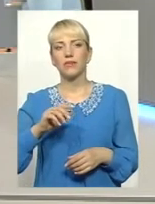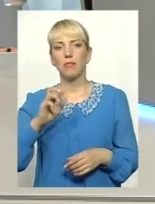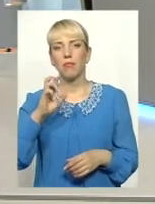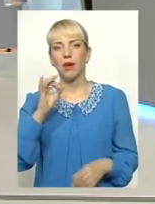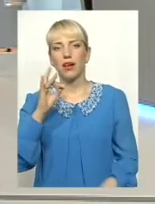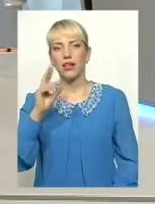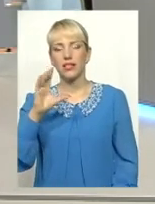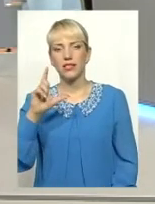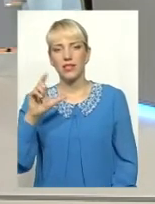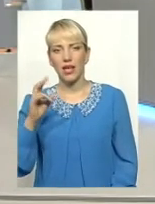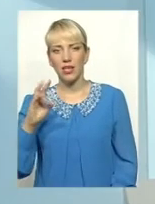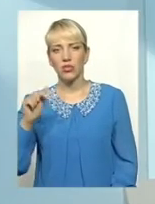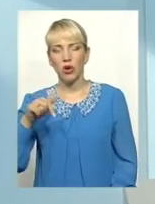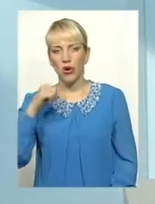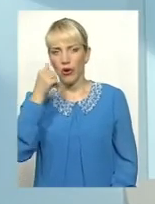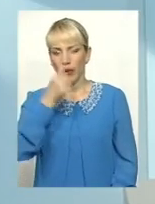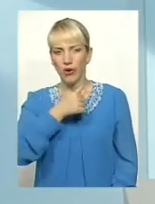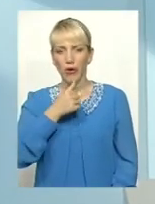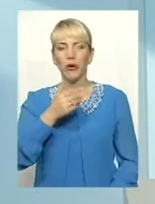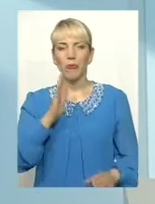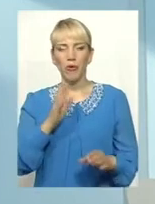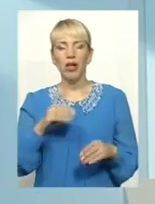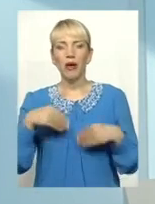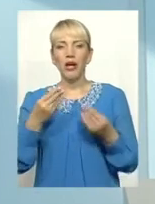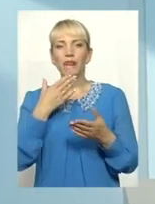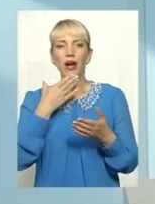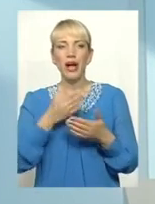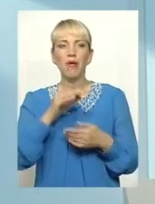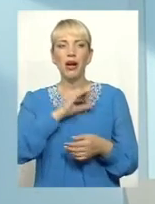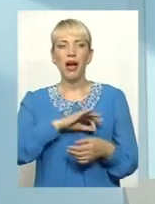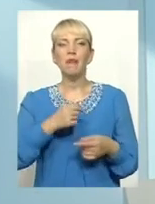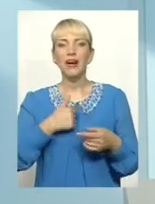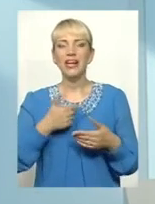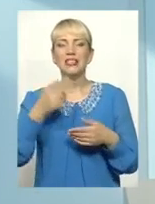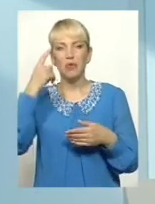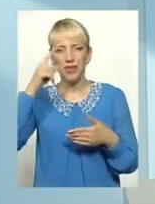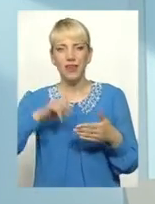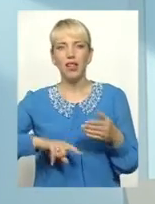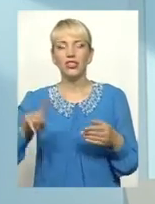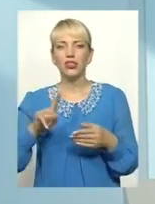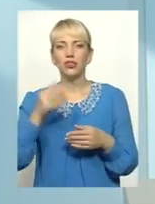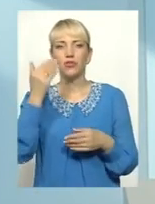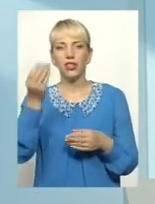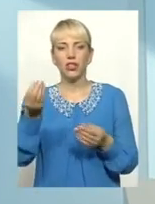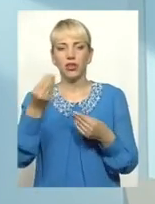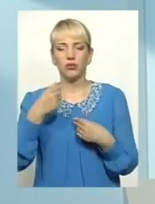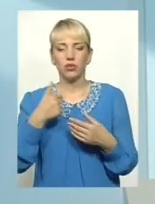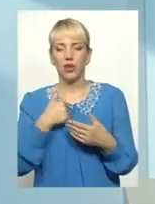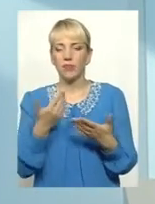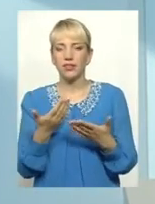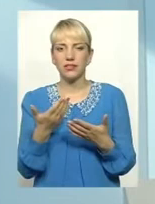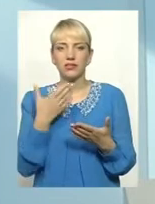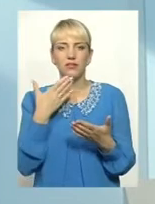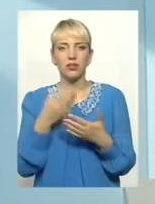ми сподіваємося, хоча, на жаль, в нас була розмова, що вони хоча б нададуть якийсь або проєкт притулку, або якісь